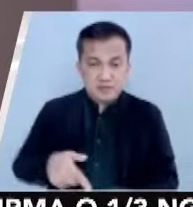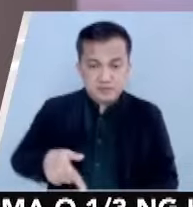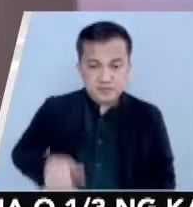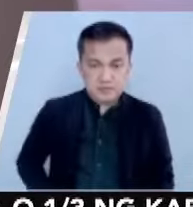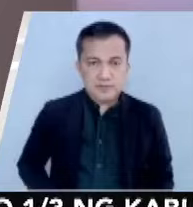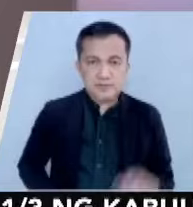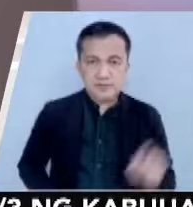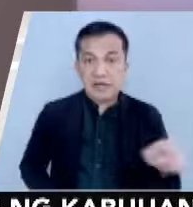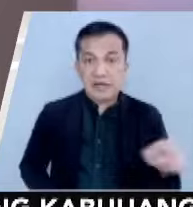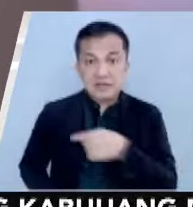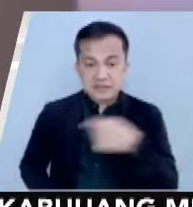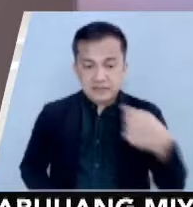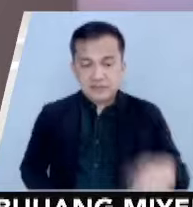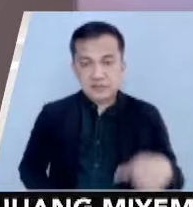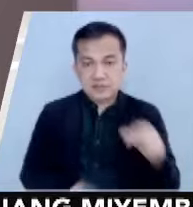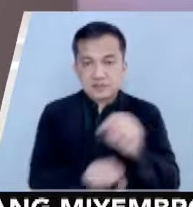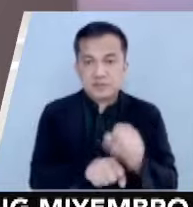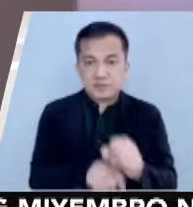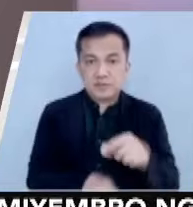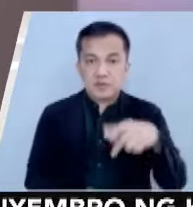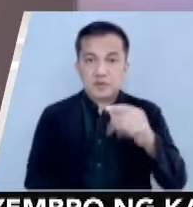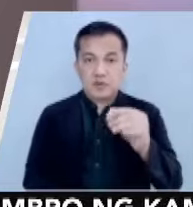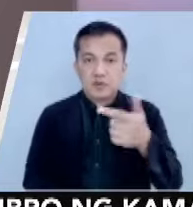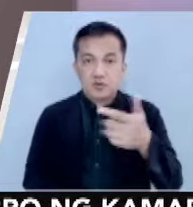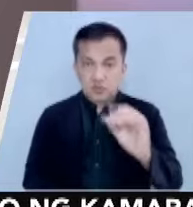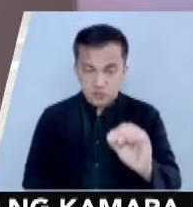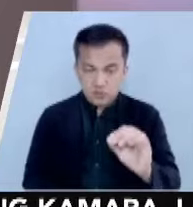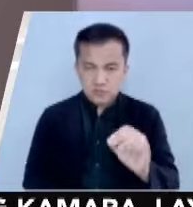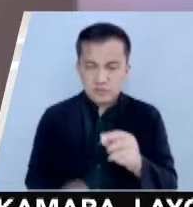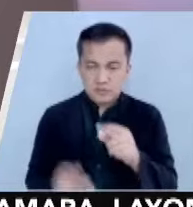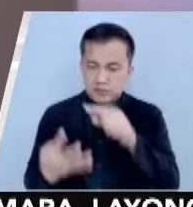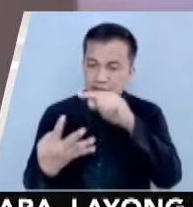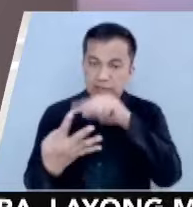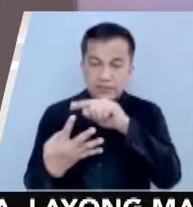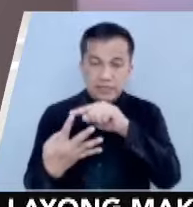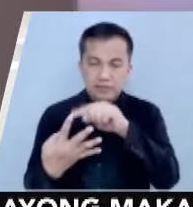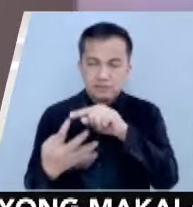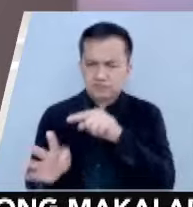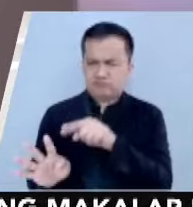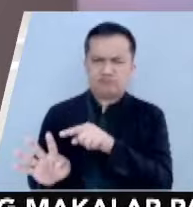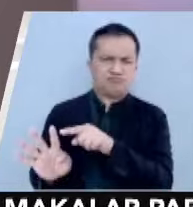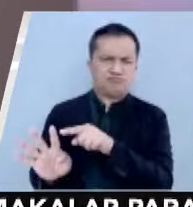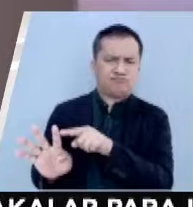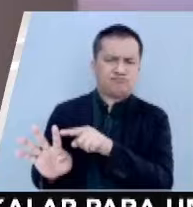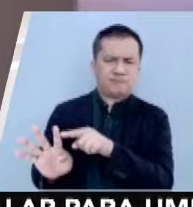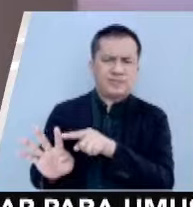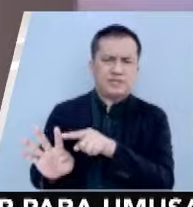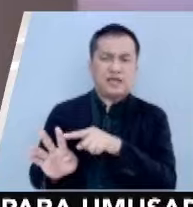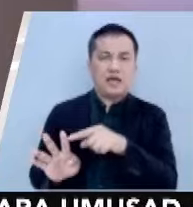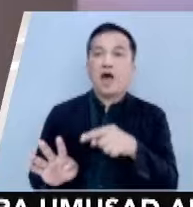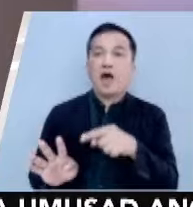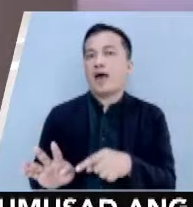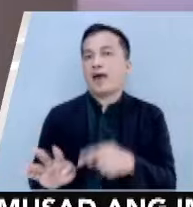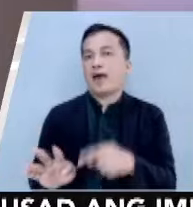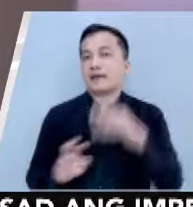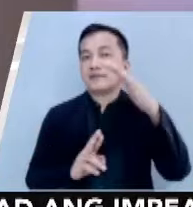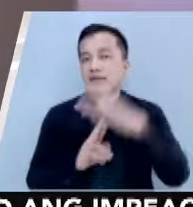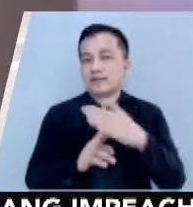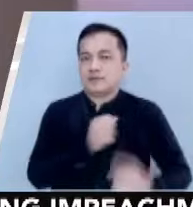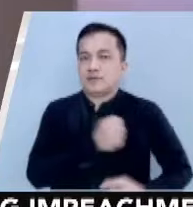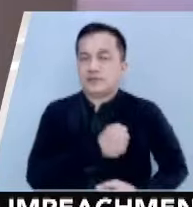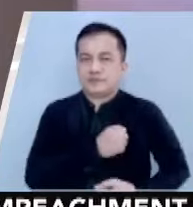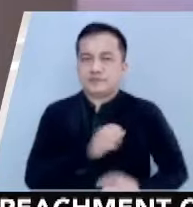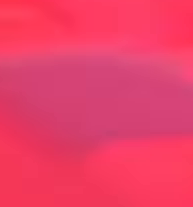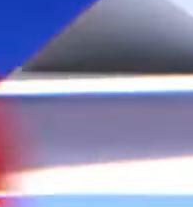mga nagtatrabaho sa Pugo. Ang isa sa mga suspect na pagalamang retiradong sundalo. Nakatutok si